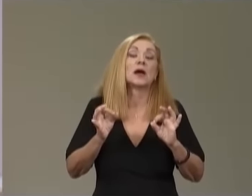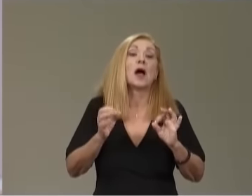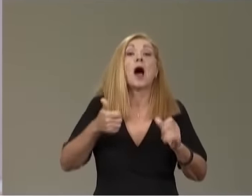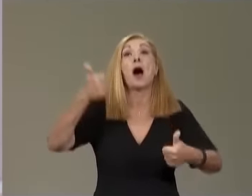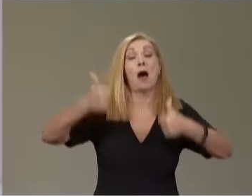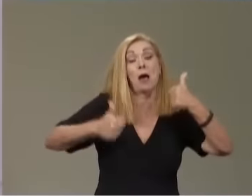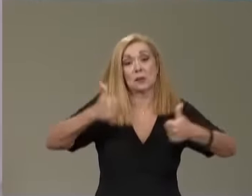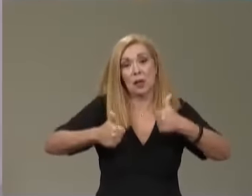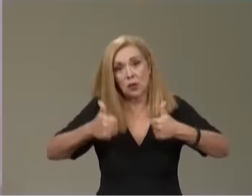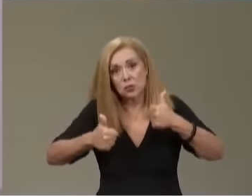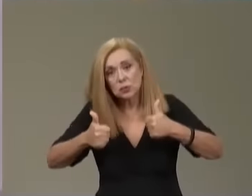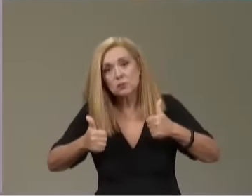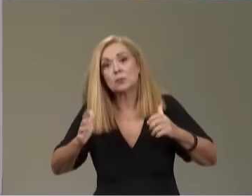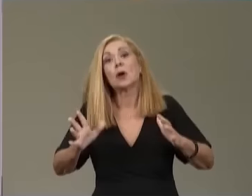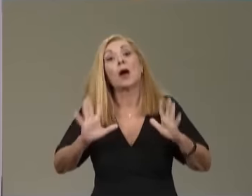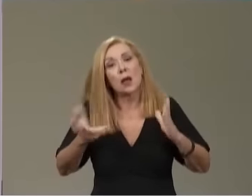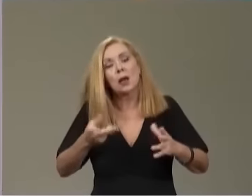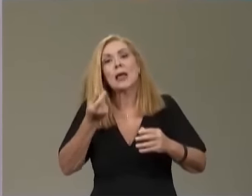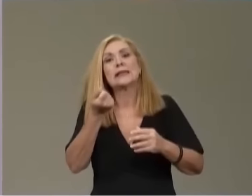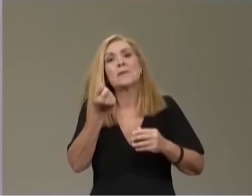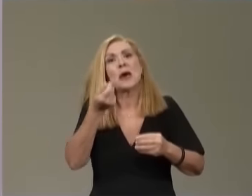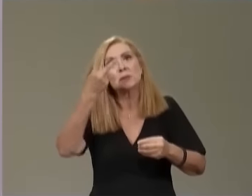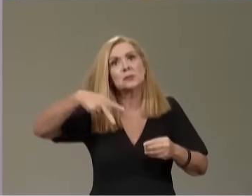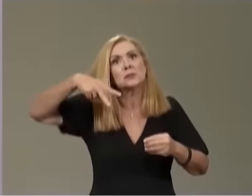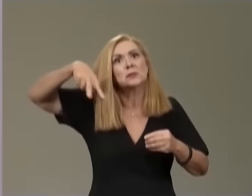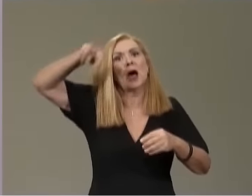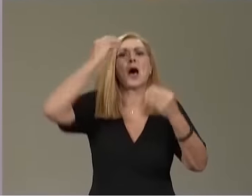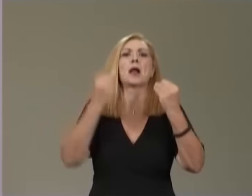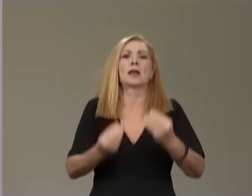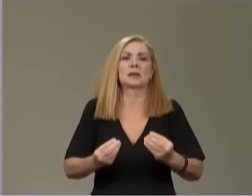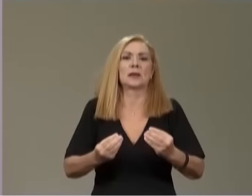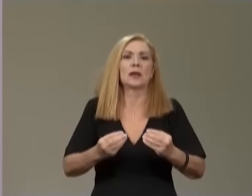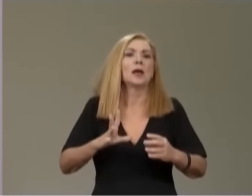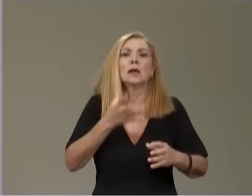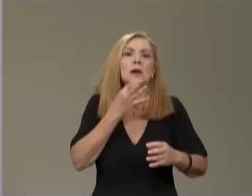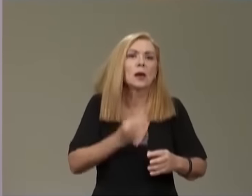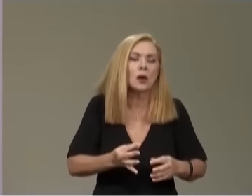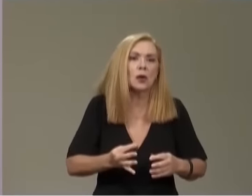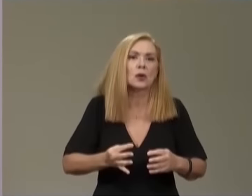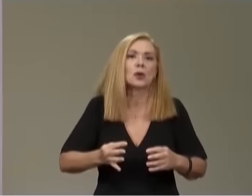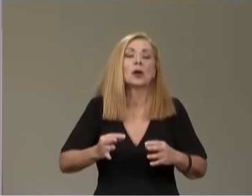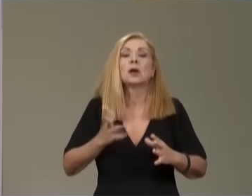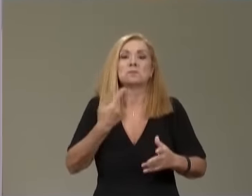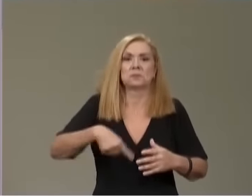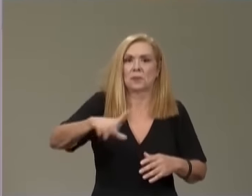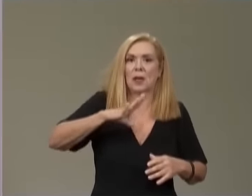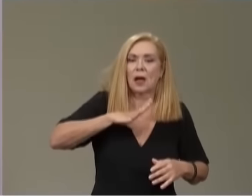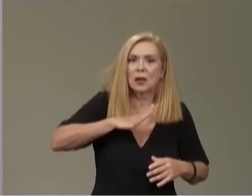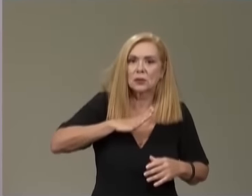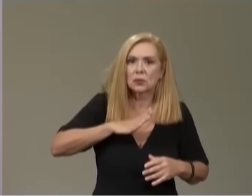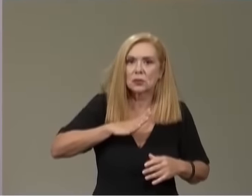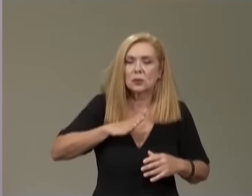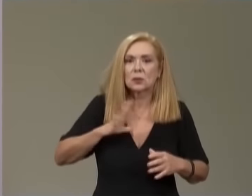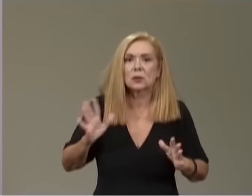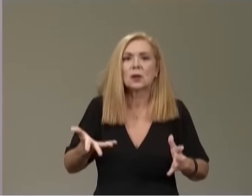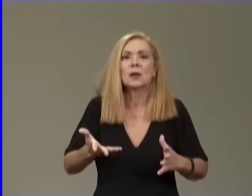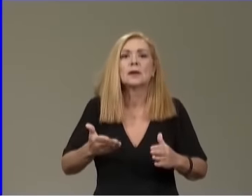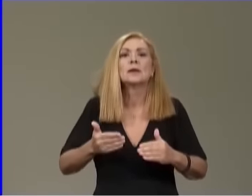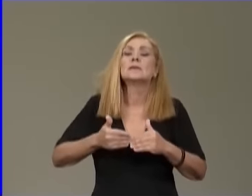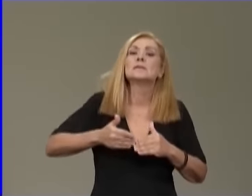ανταγωνισμού για διαρκώς καλύτερες τιμές. Γιατί δεν έχει νόημα για τον πολίτη καμία